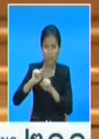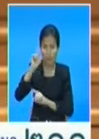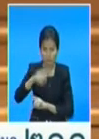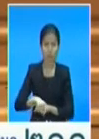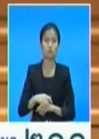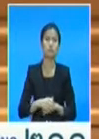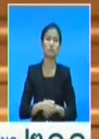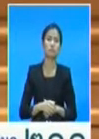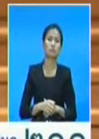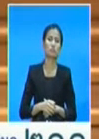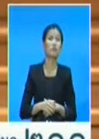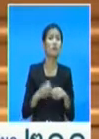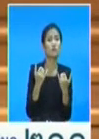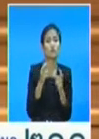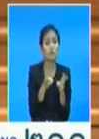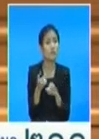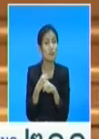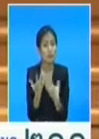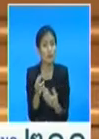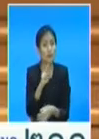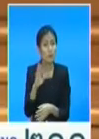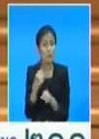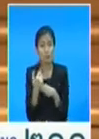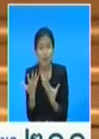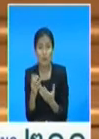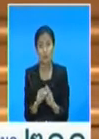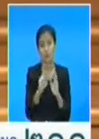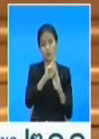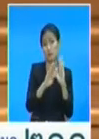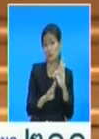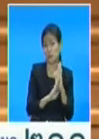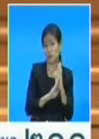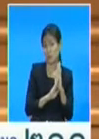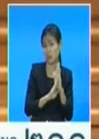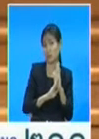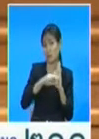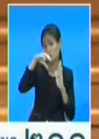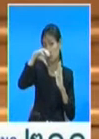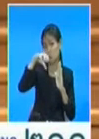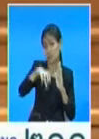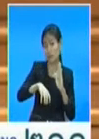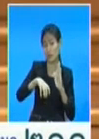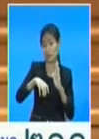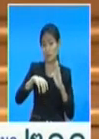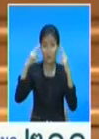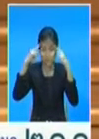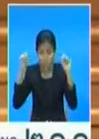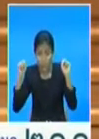ตามร่างระเบียบสำนักนายกรัฐมนตรีนะครับไม่ว่าจะเป็นเรื่องของพื้นที่ของการปลู